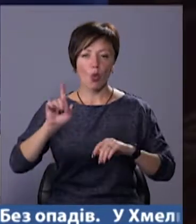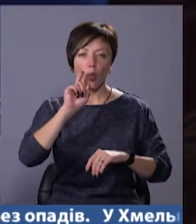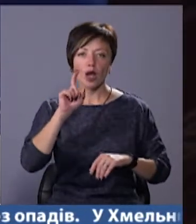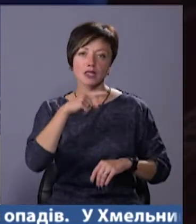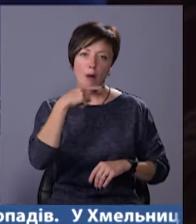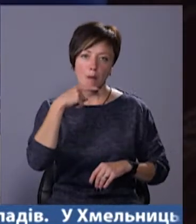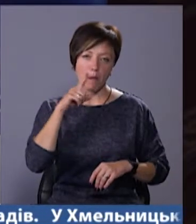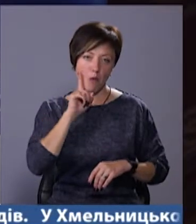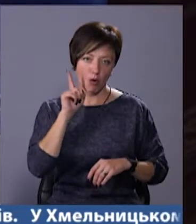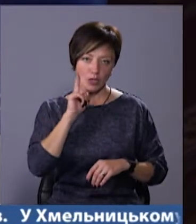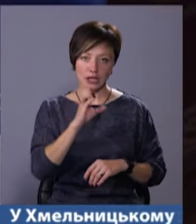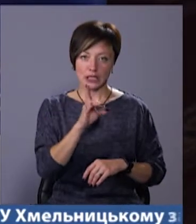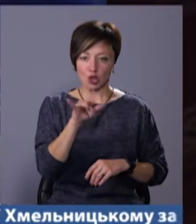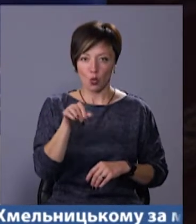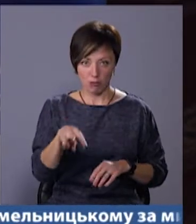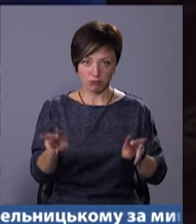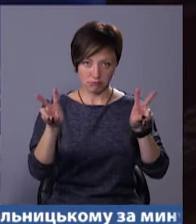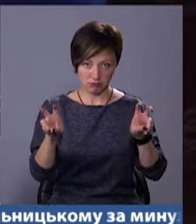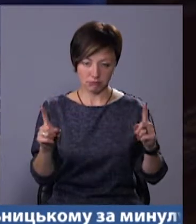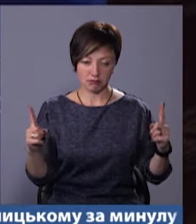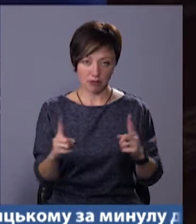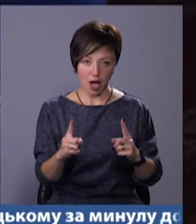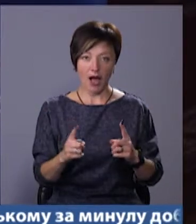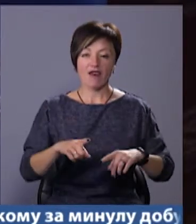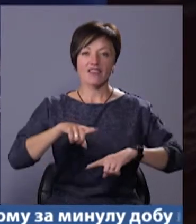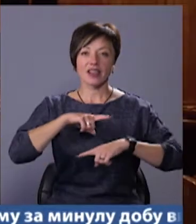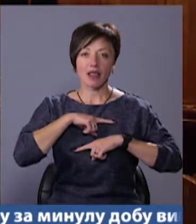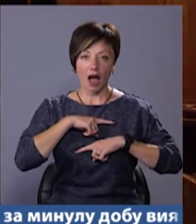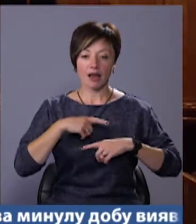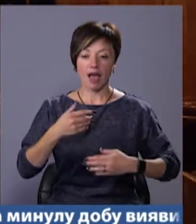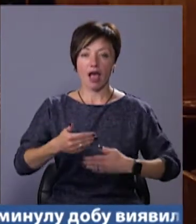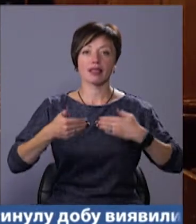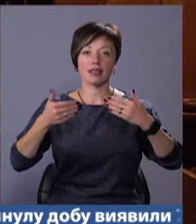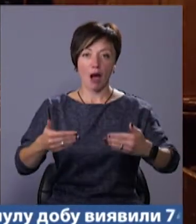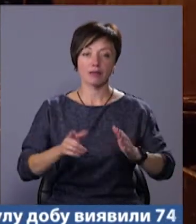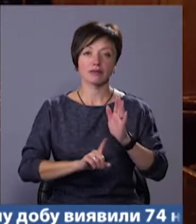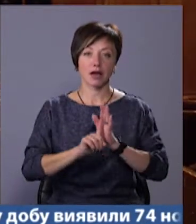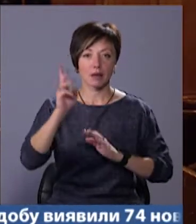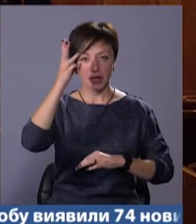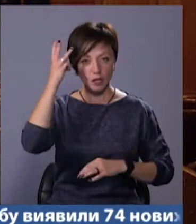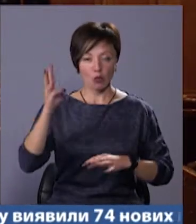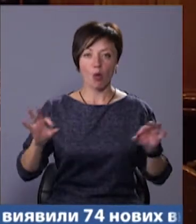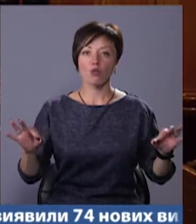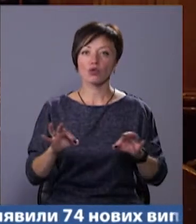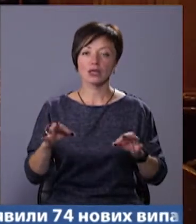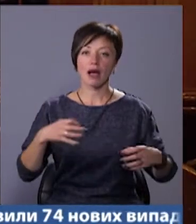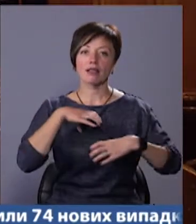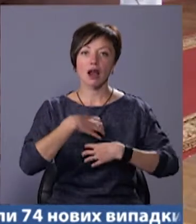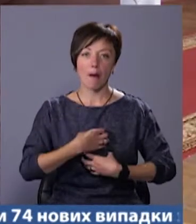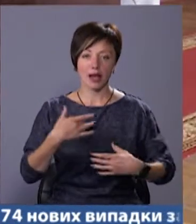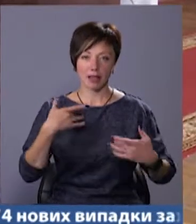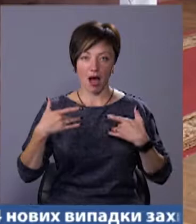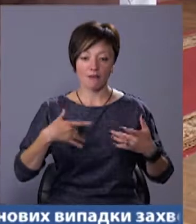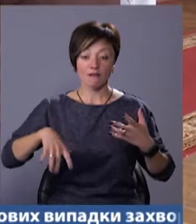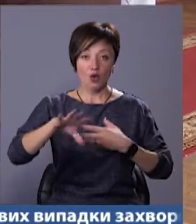або скорочено «Струм». Фінальний етап всеукраїнської лабораторії з такою назвою стартував у Хмельницькому Муздрамтеатрі. Усього свої заявки